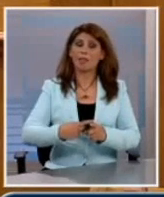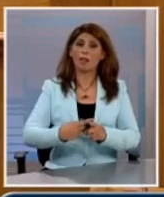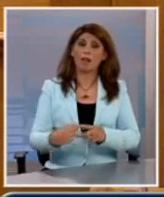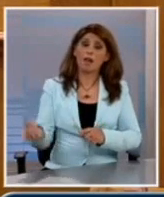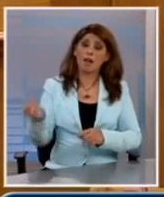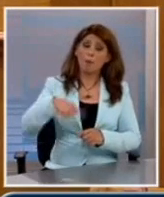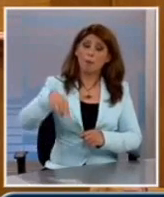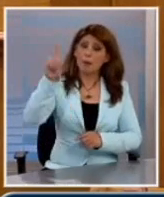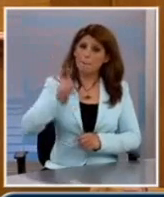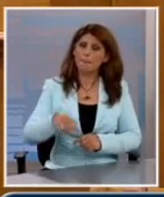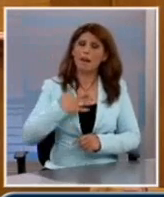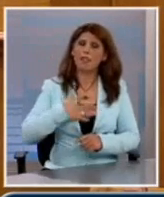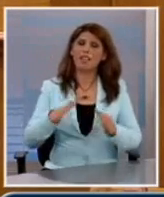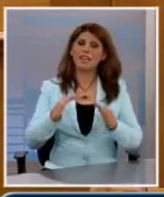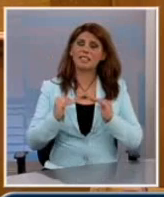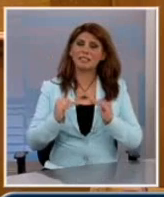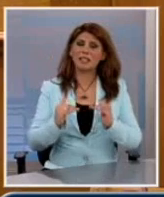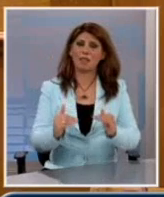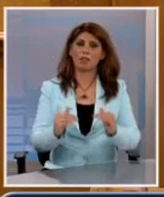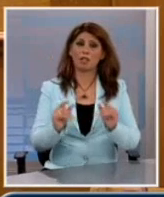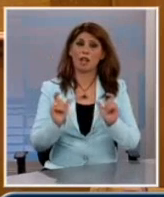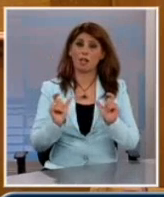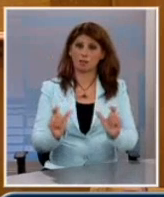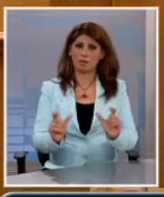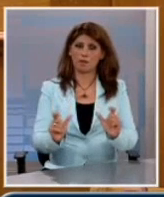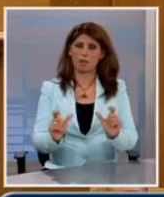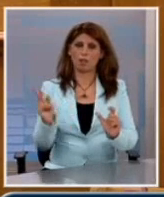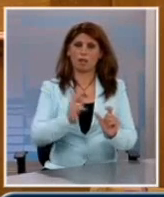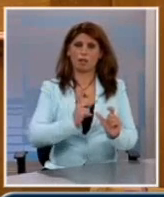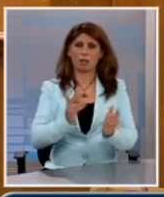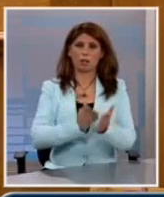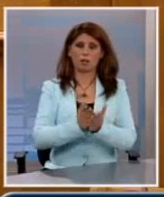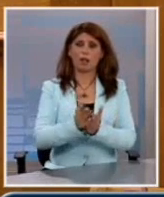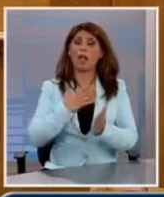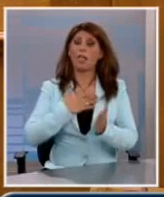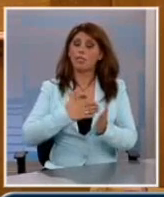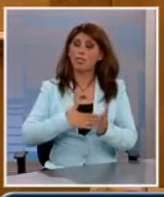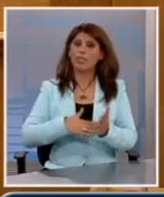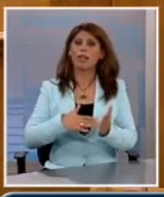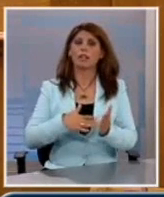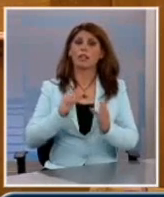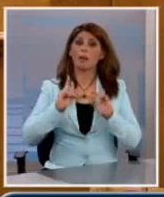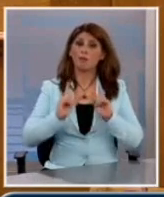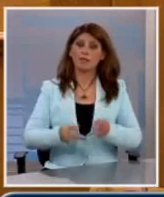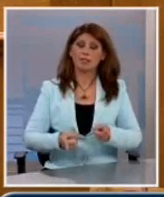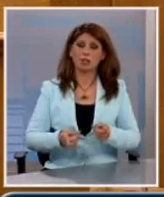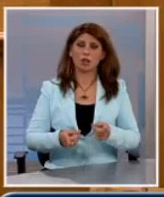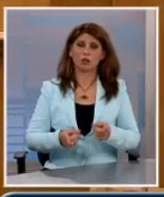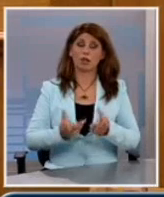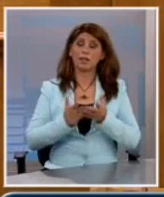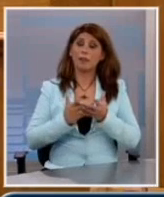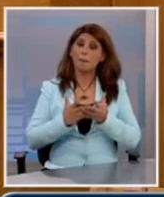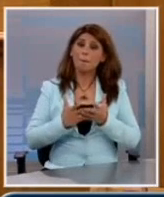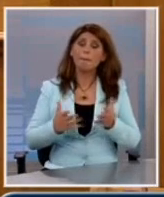μέρα θέλει σταθερότητα, ασφάλεια και κοινωνική δικαιοσύνη, θέλει όμως και αποφασιστικότητα για